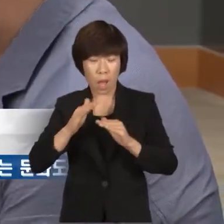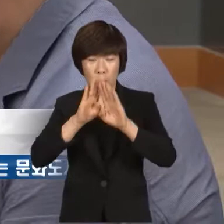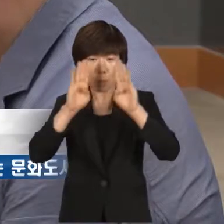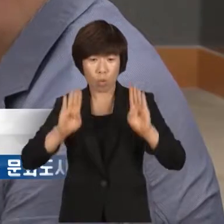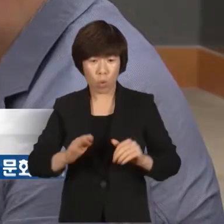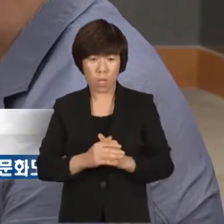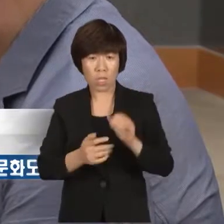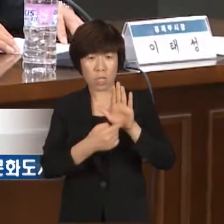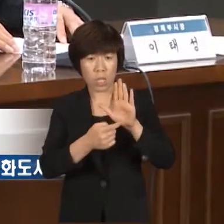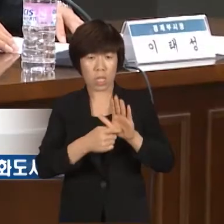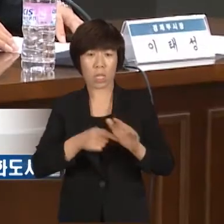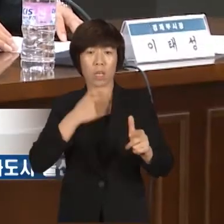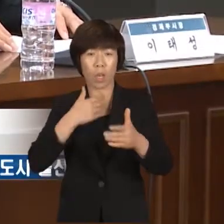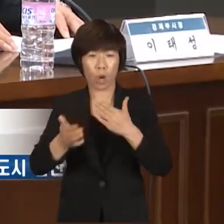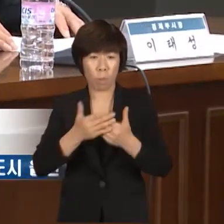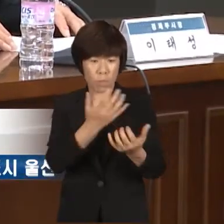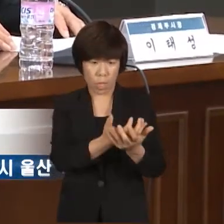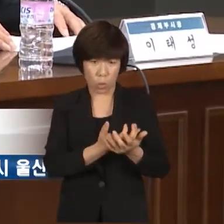대한 경험과 자료는